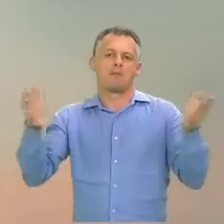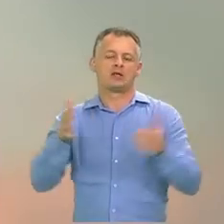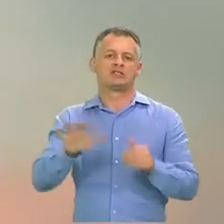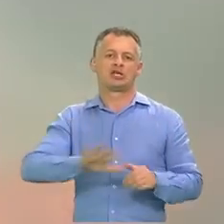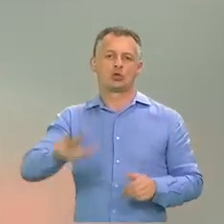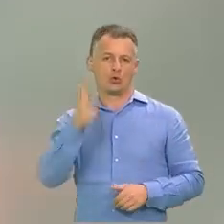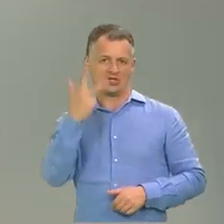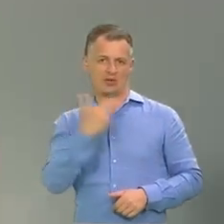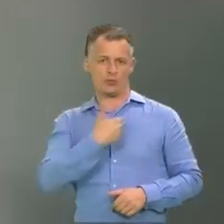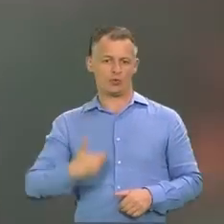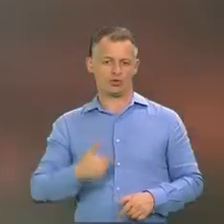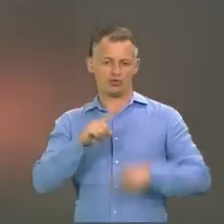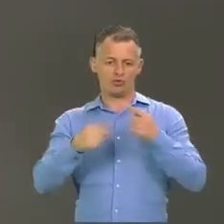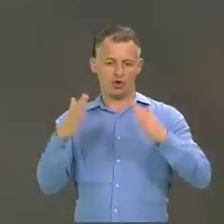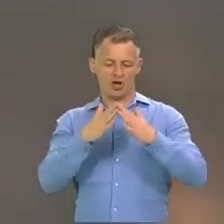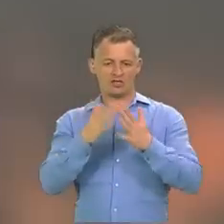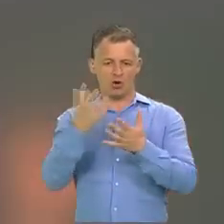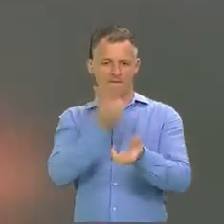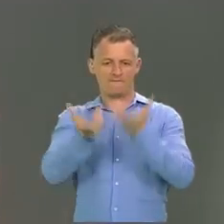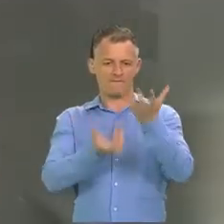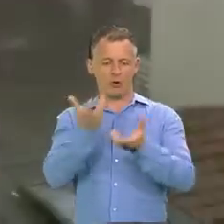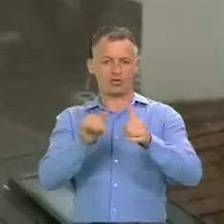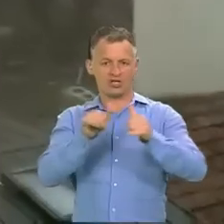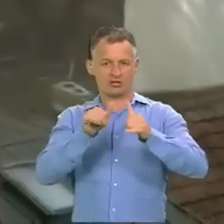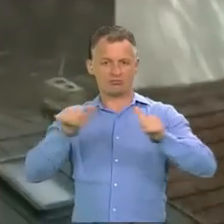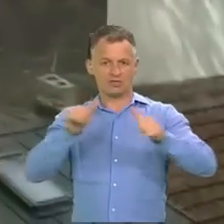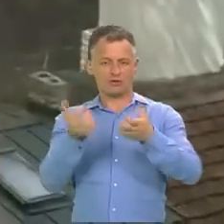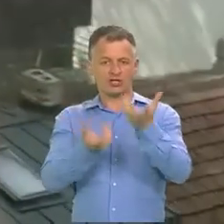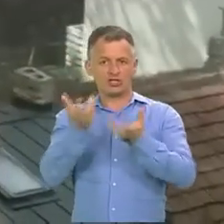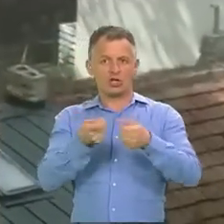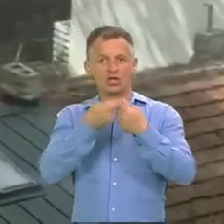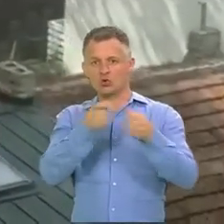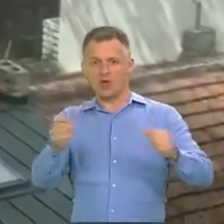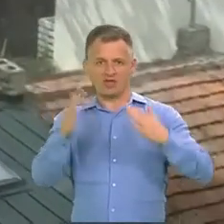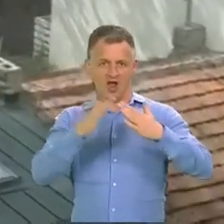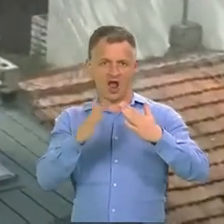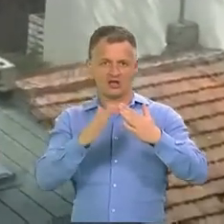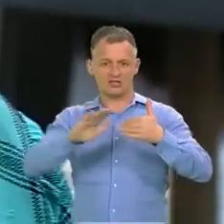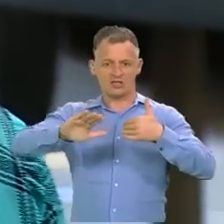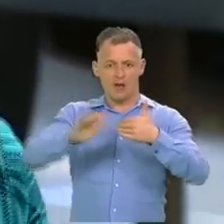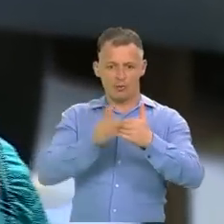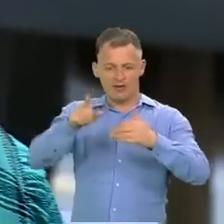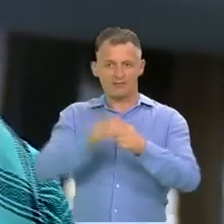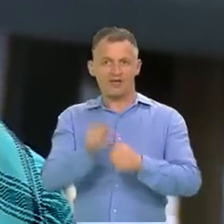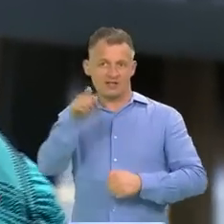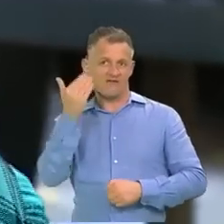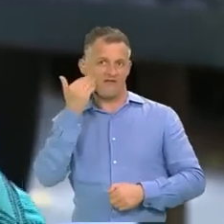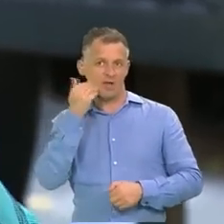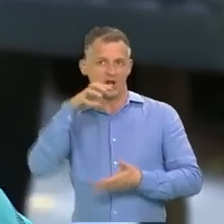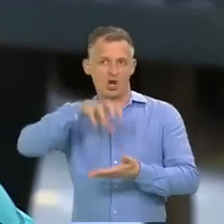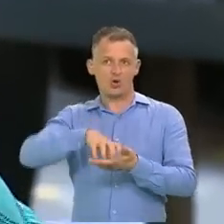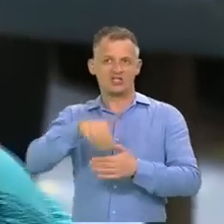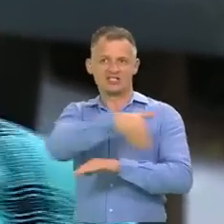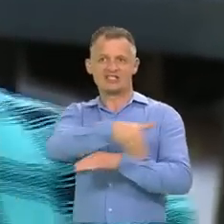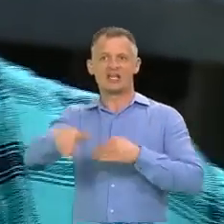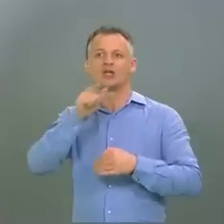după ce o casă a fost cuprinsă de flăcări, iar incendiul s-a propagat cu repeziciune la toate locuințele din apropiere. Această femeie locuiește pe strada unde